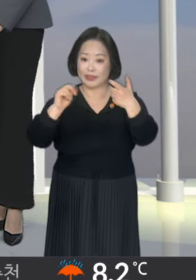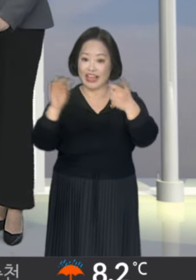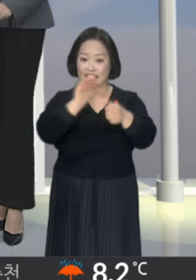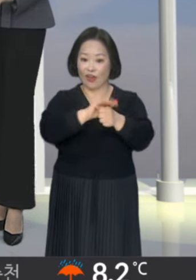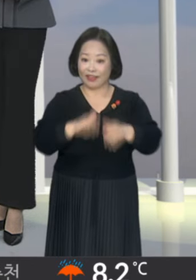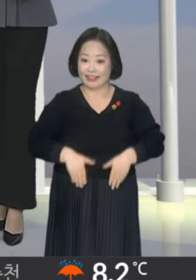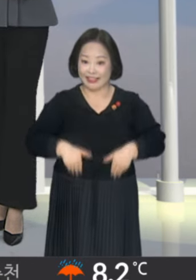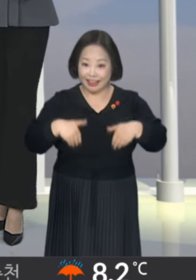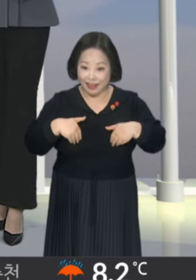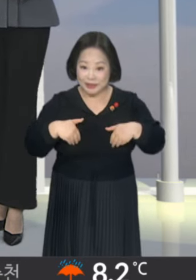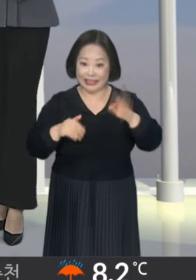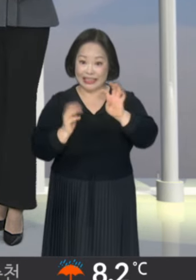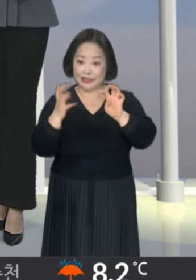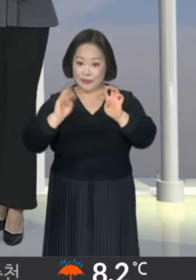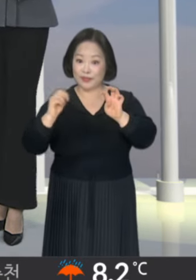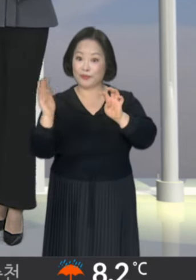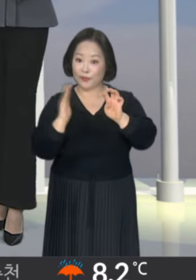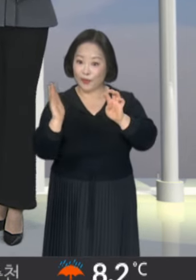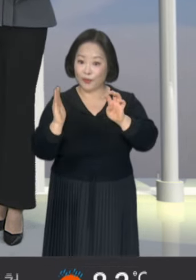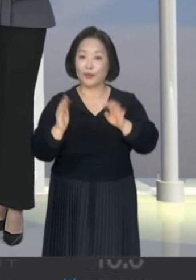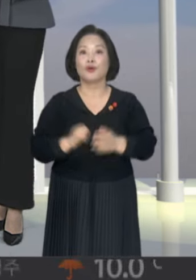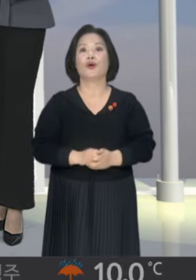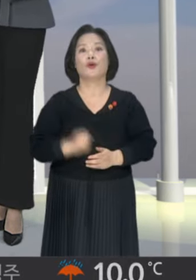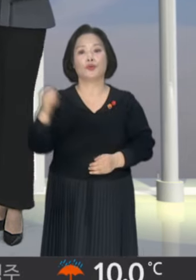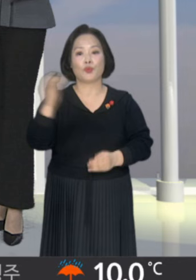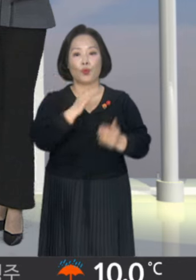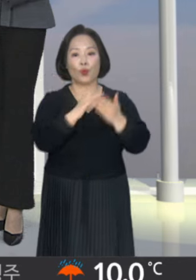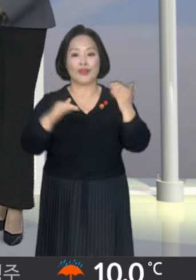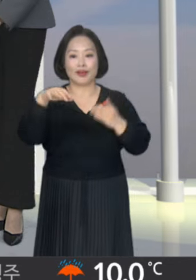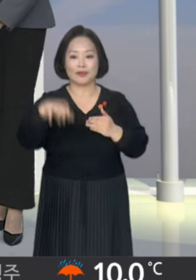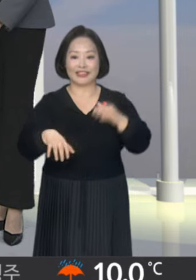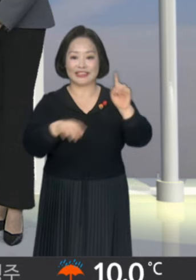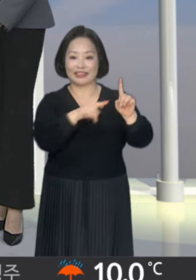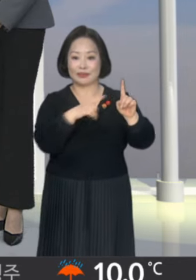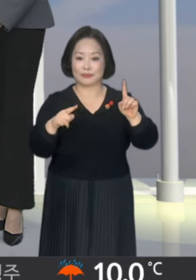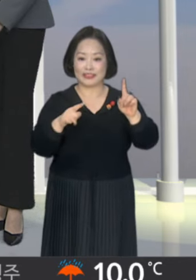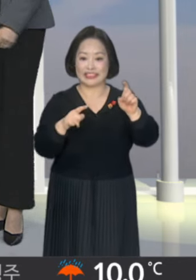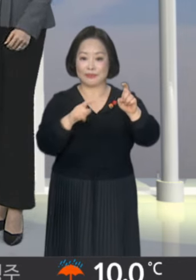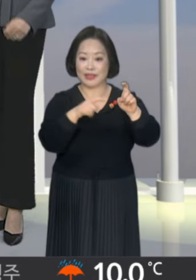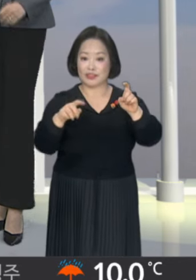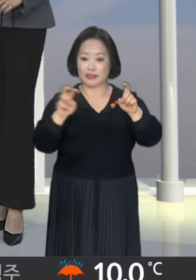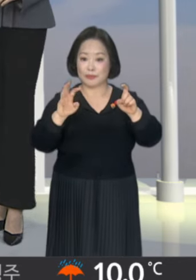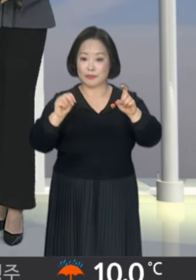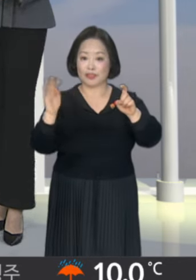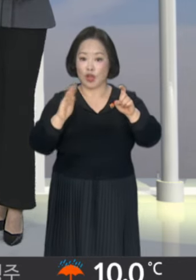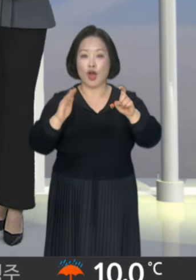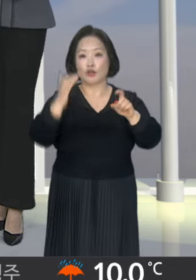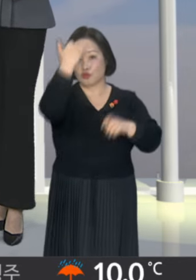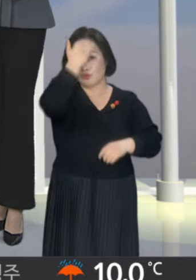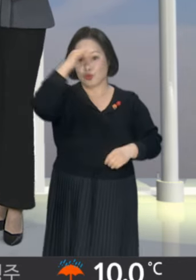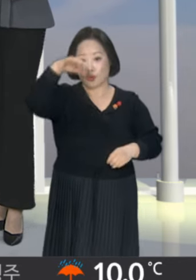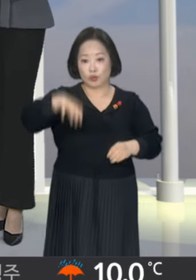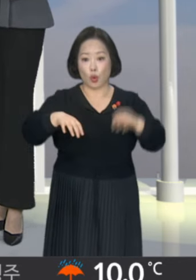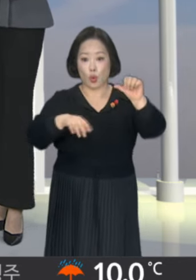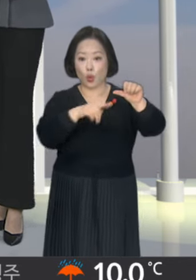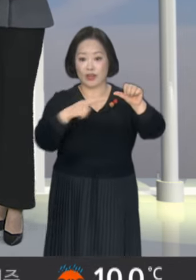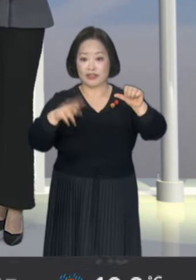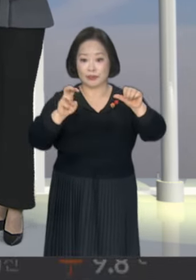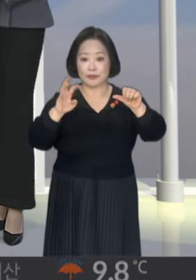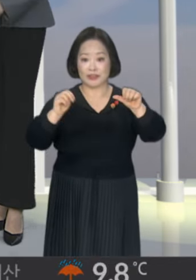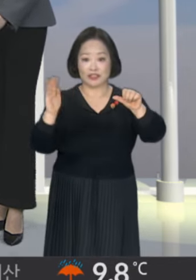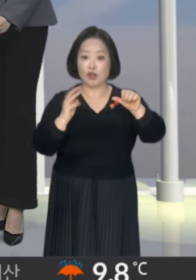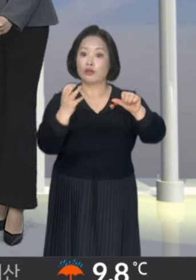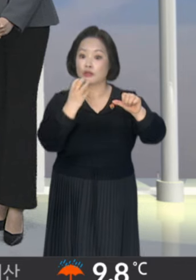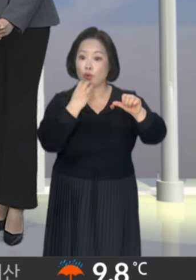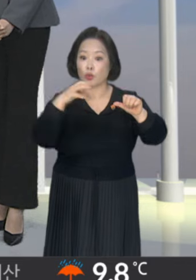경남에도 최고 40mm의 비가 오겠고 호남에는 10에서 30mm, 충청도에는 5에서 30mm,